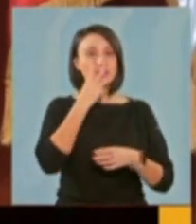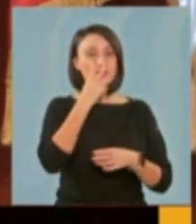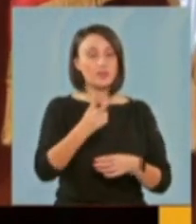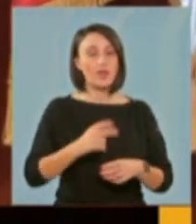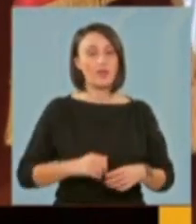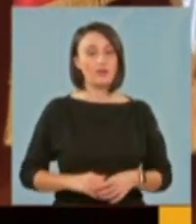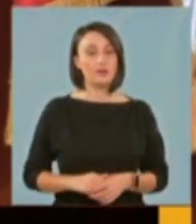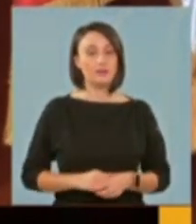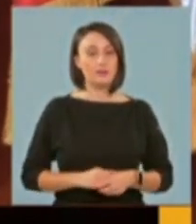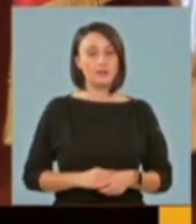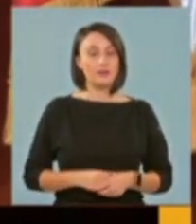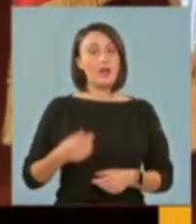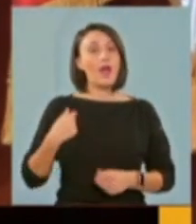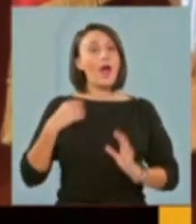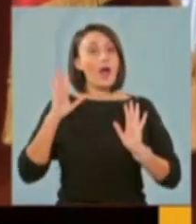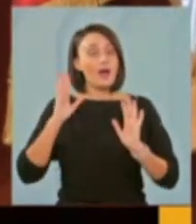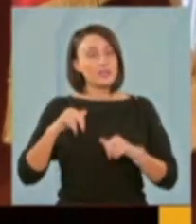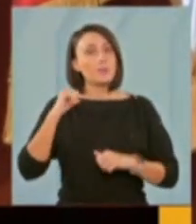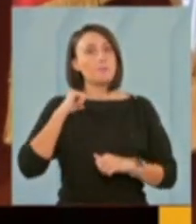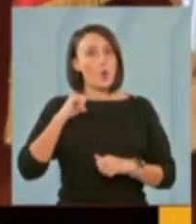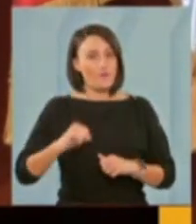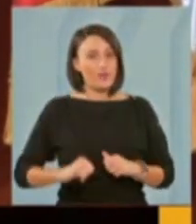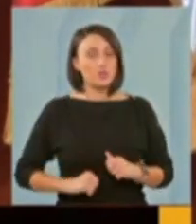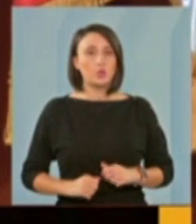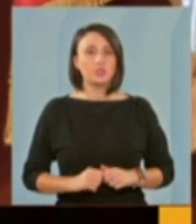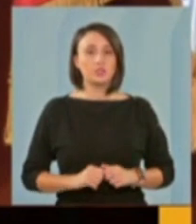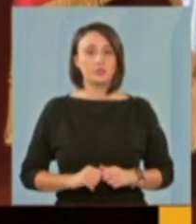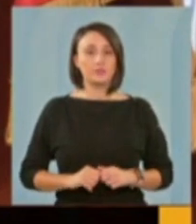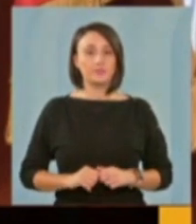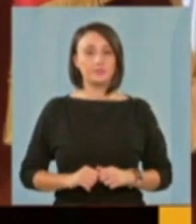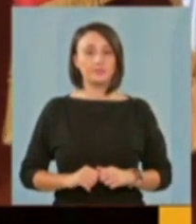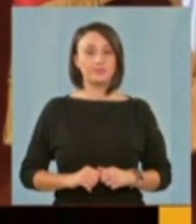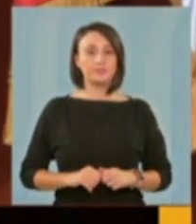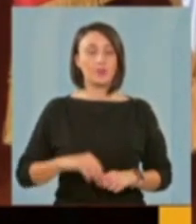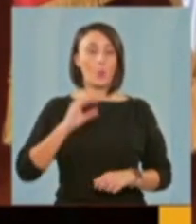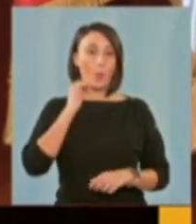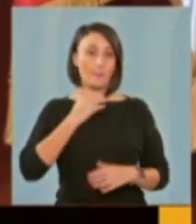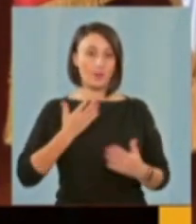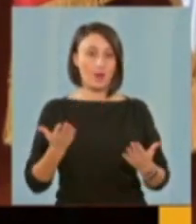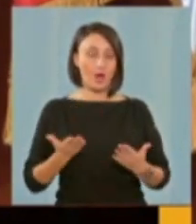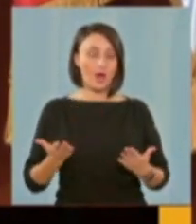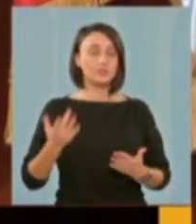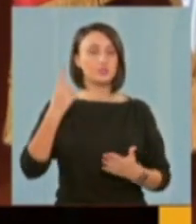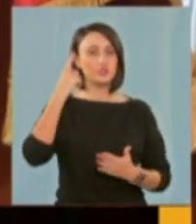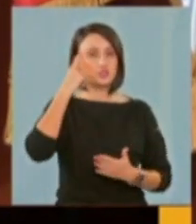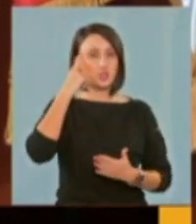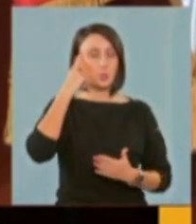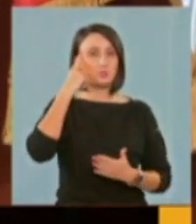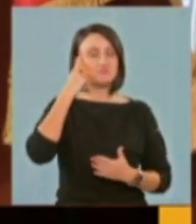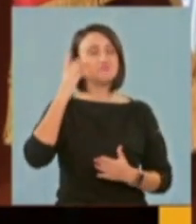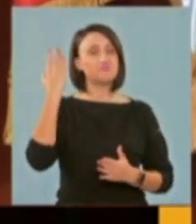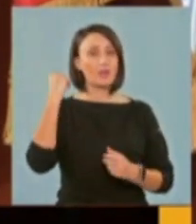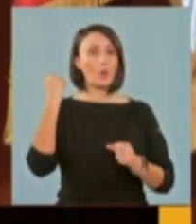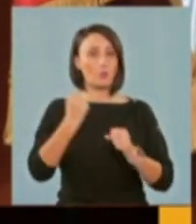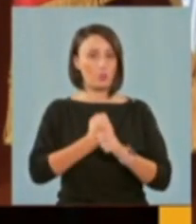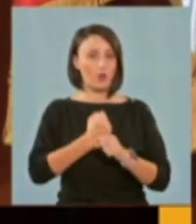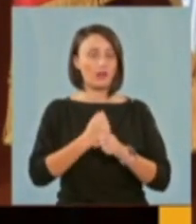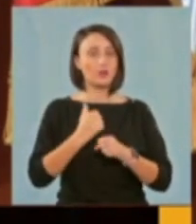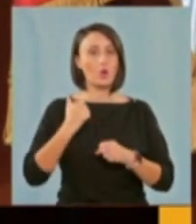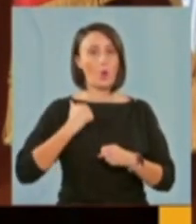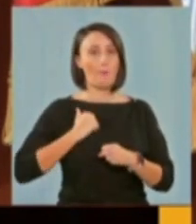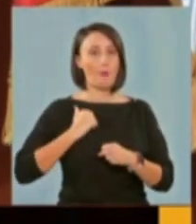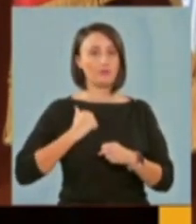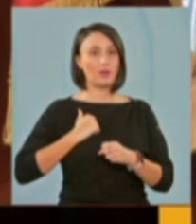că aveți profesioniști, oameni care știu, au lucrat în